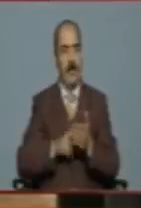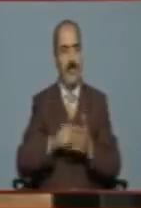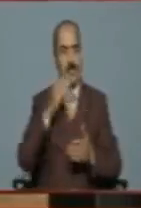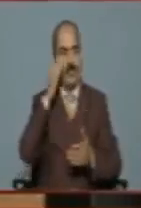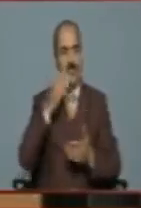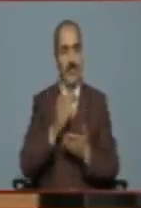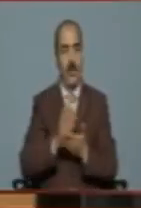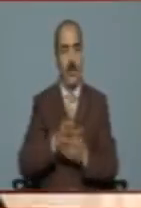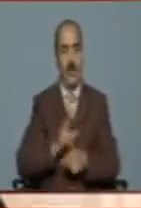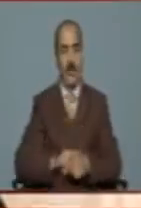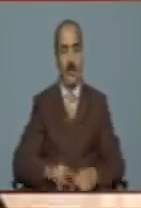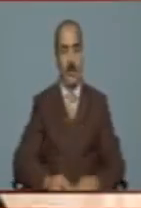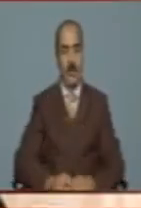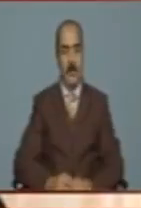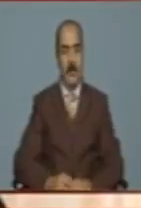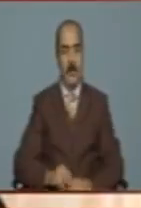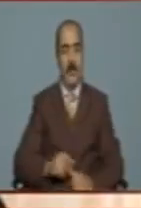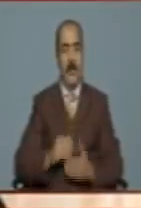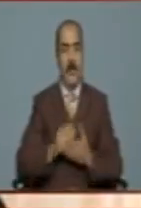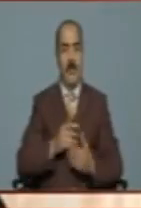جميعا من أعماق القلب.